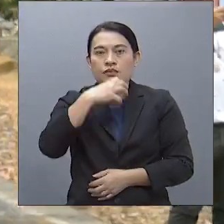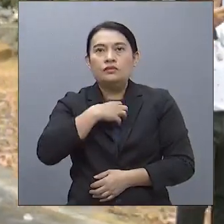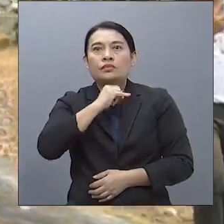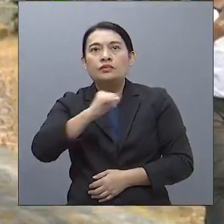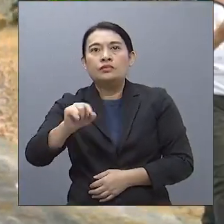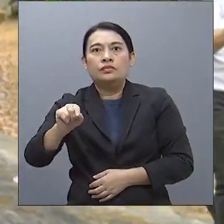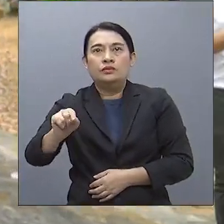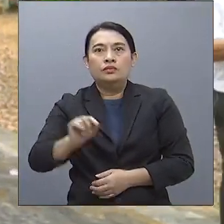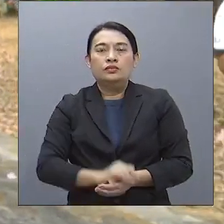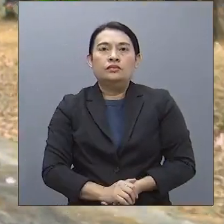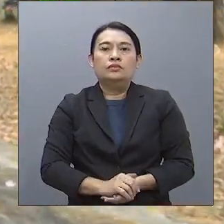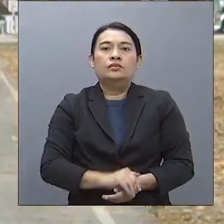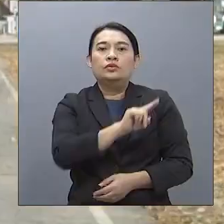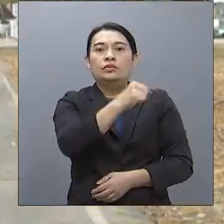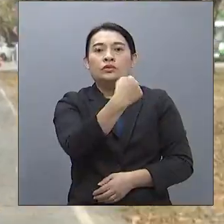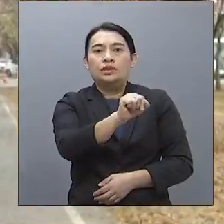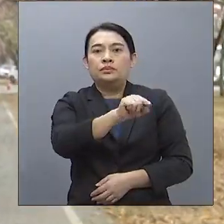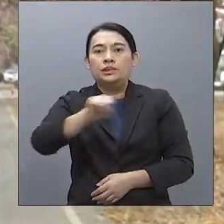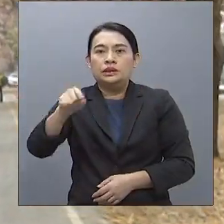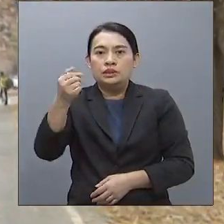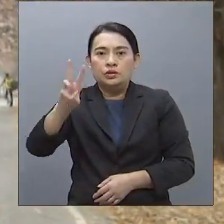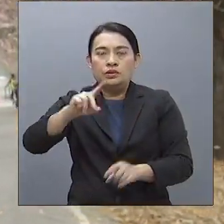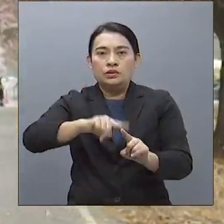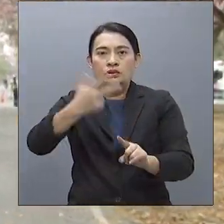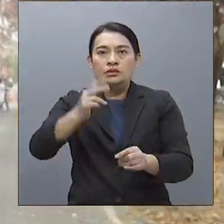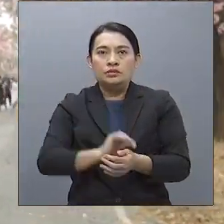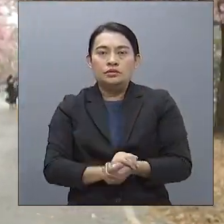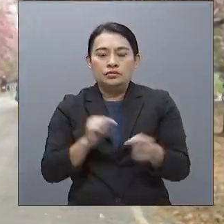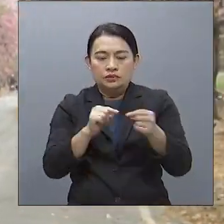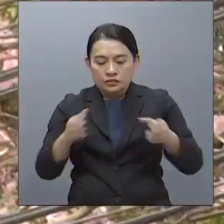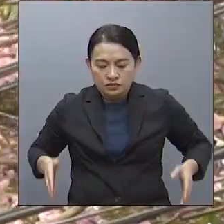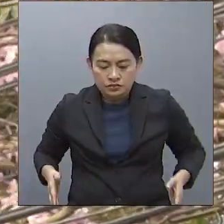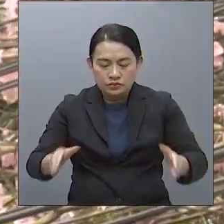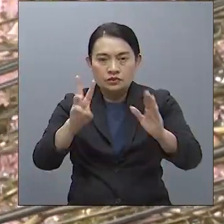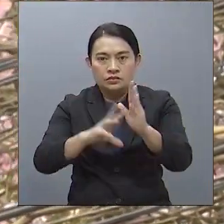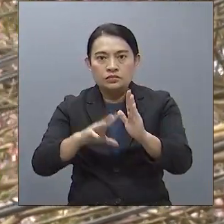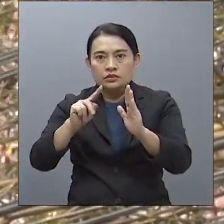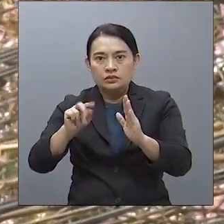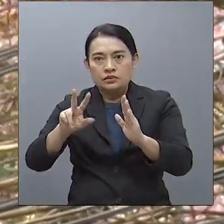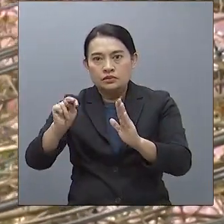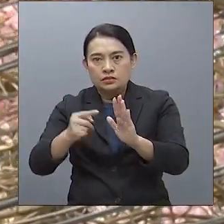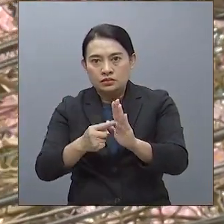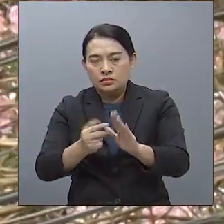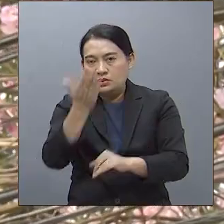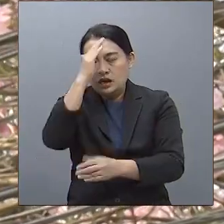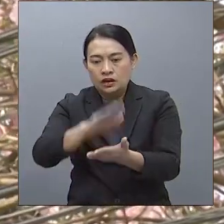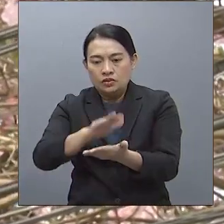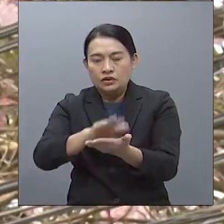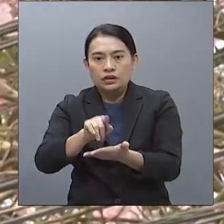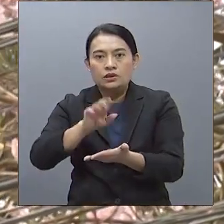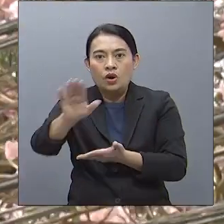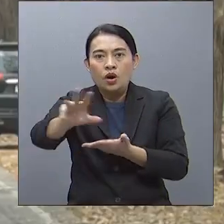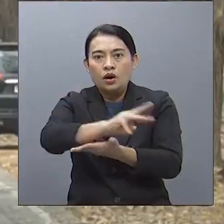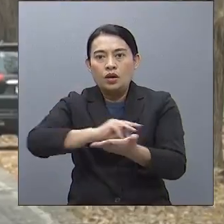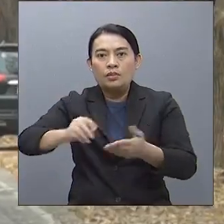10ถึง16มีนาคมนี้ค่ะนะคะที่ถนนวัฒนาเสถียรสวัสดิ์ก็คือหน้าโรงเรียนสาธิตนะคะมหาวิทยาลัยเกษตรศ